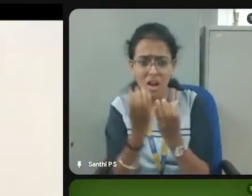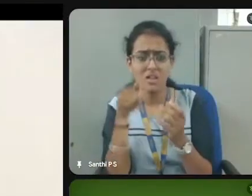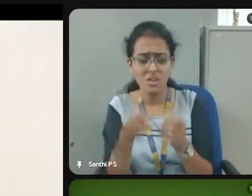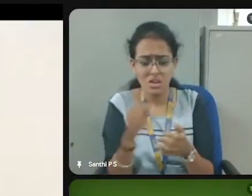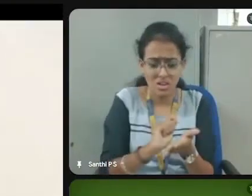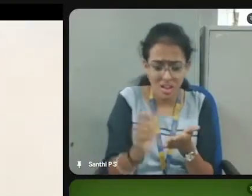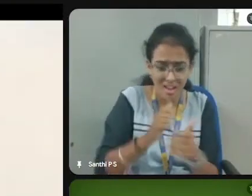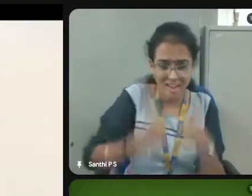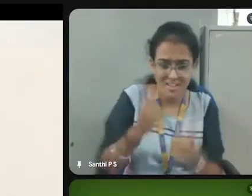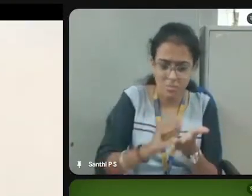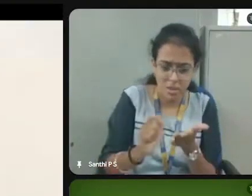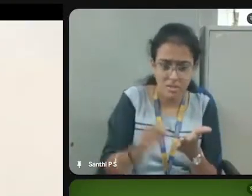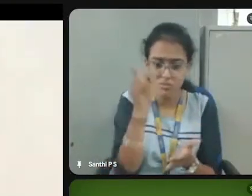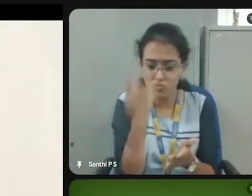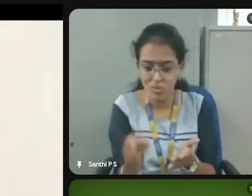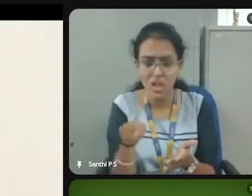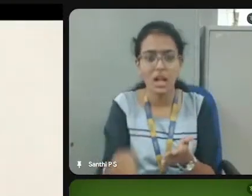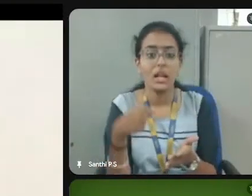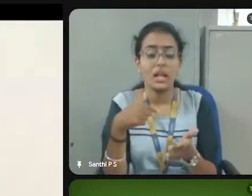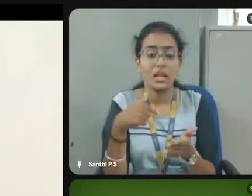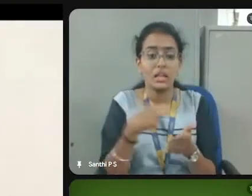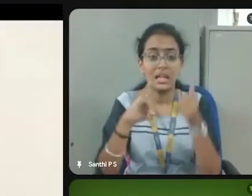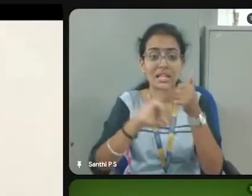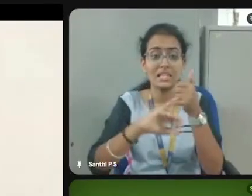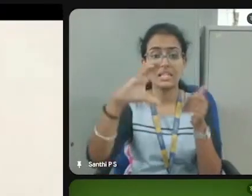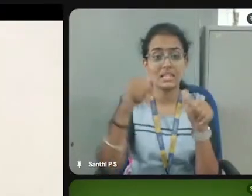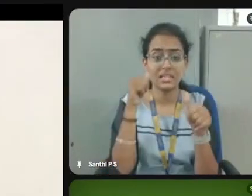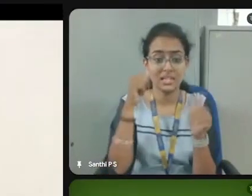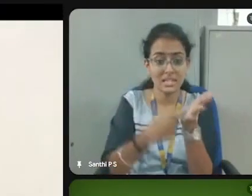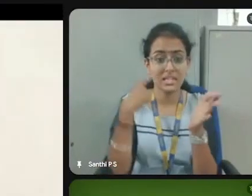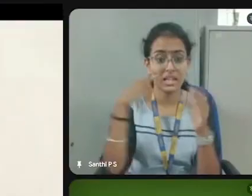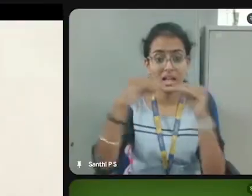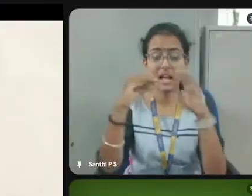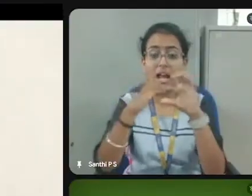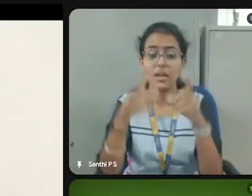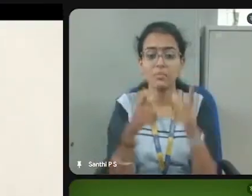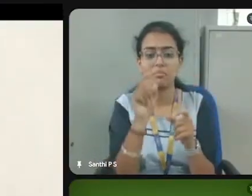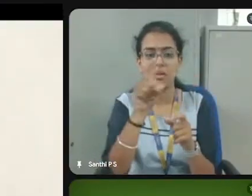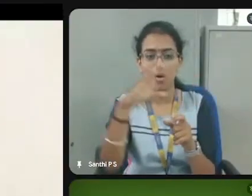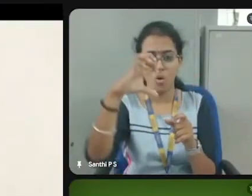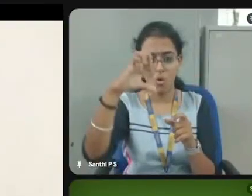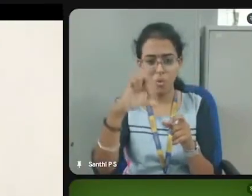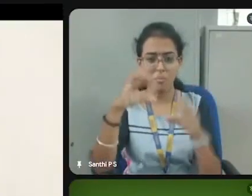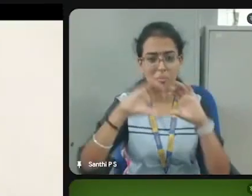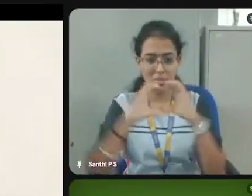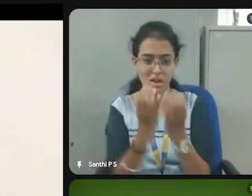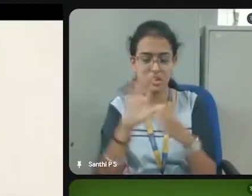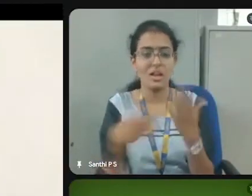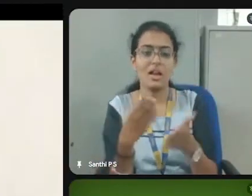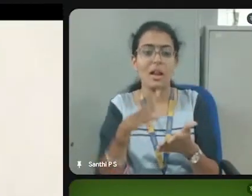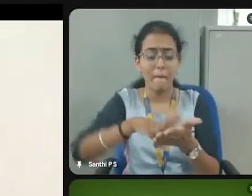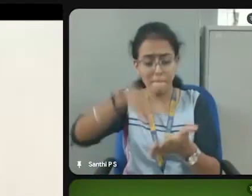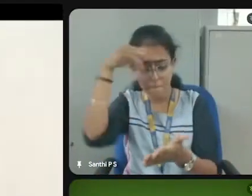തത്തുല്യമായിട്ടുള്ള യോഗ്യതയുള്ള ഒരാളെ സ്ക്രൈബായിട്ട് നിയമിക്കാൻ സാധിക്കും. രണ്ടാമതായിട്ട് പഠന പരിമിതിയുള്ള കുഞ്ഞുങ്ങൾക്ക്